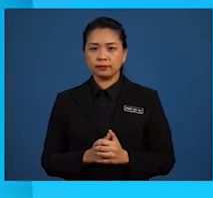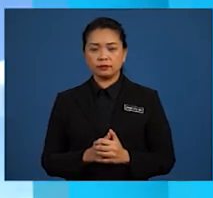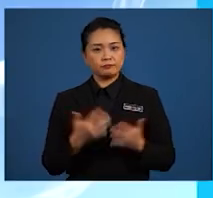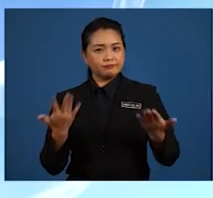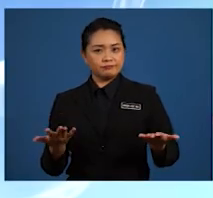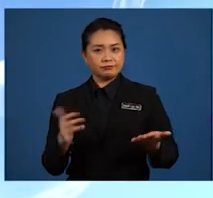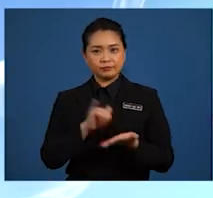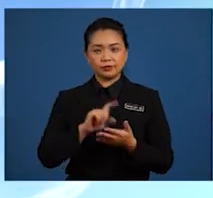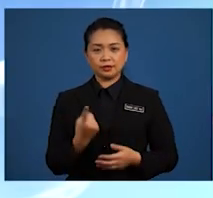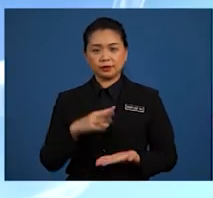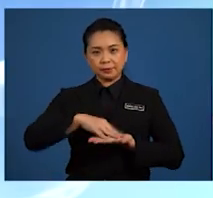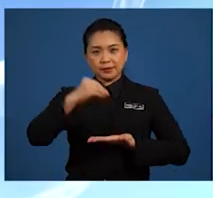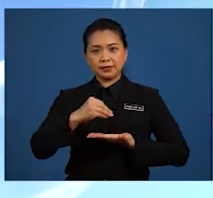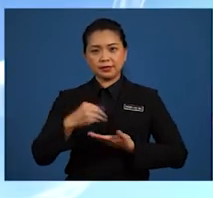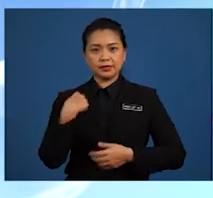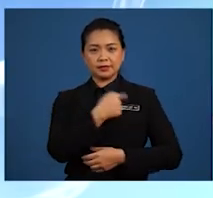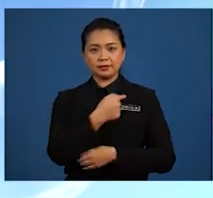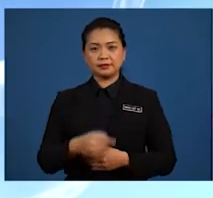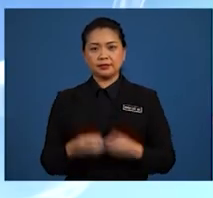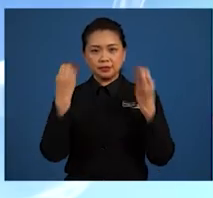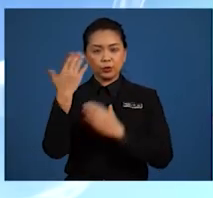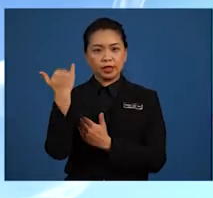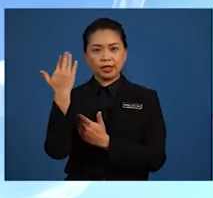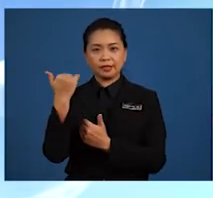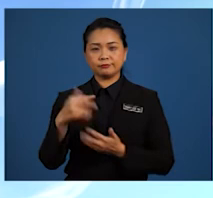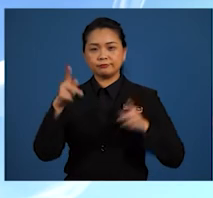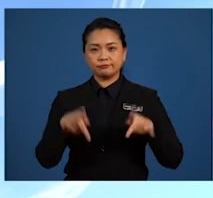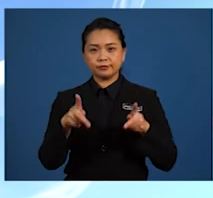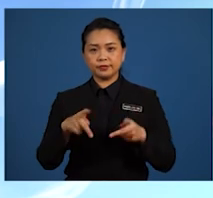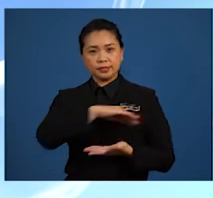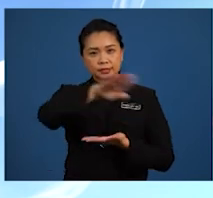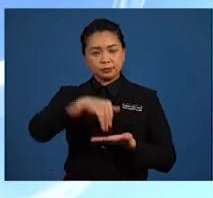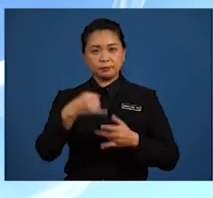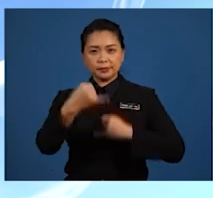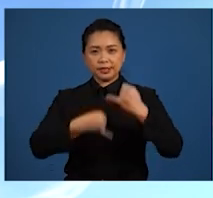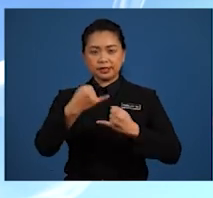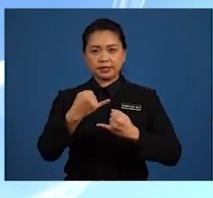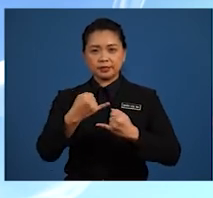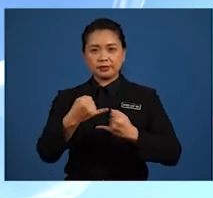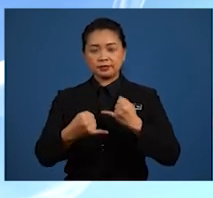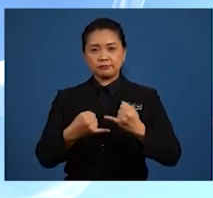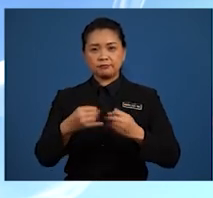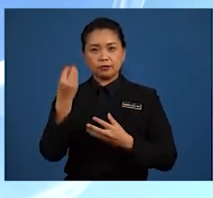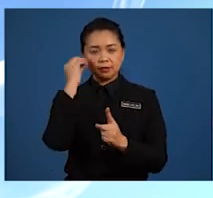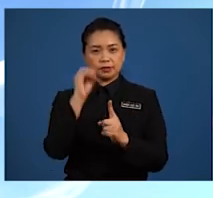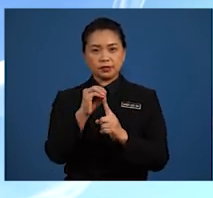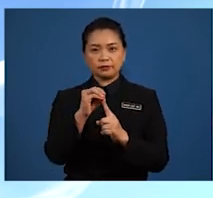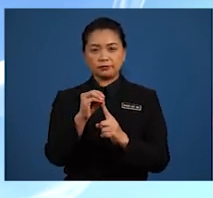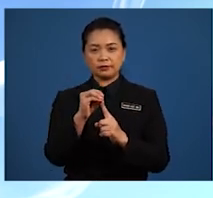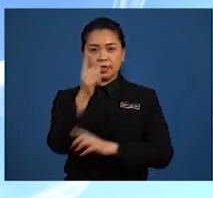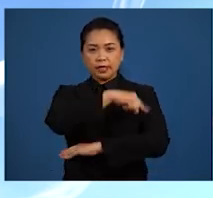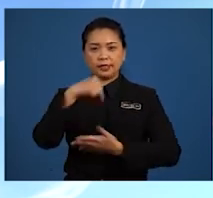saat ini tersedia saja sesi pembelajaran kita teguh Arab raja semua berjaya menguasai objektif